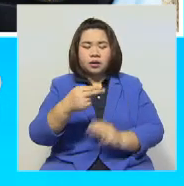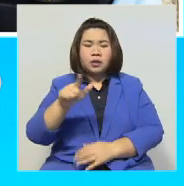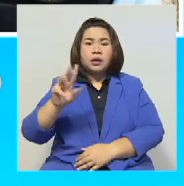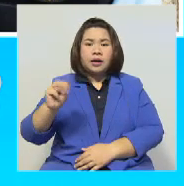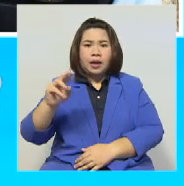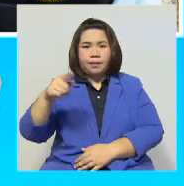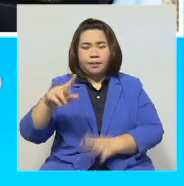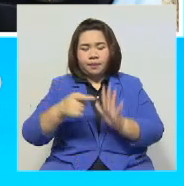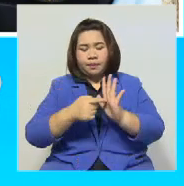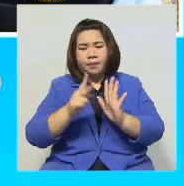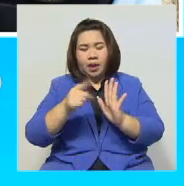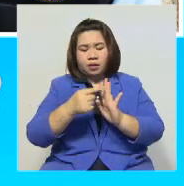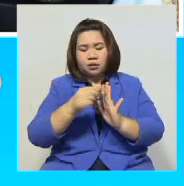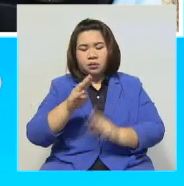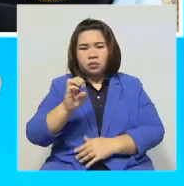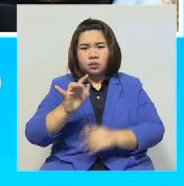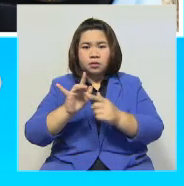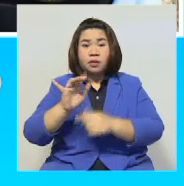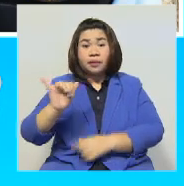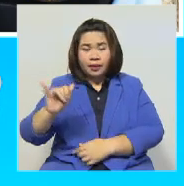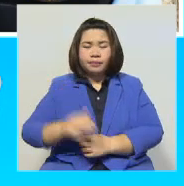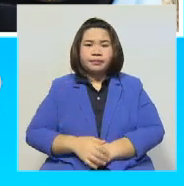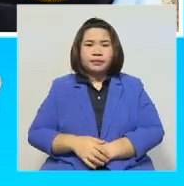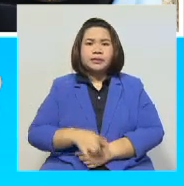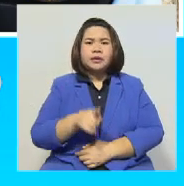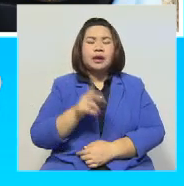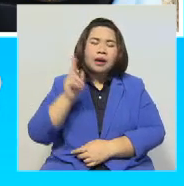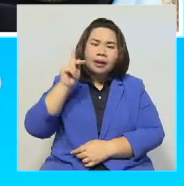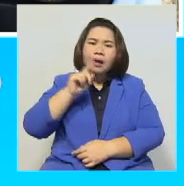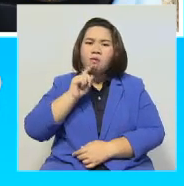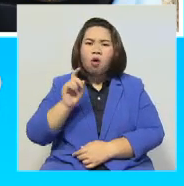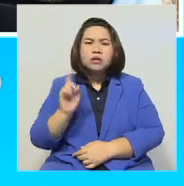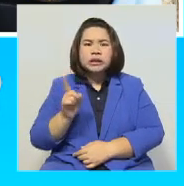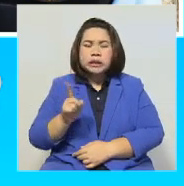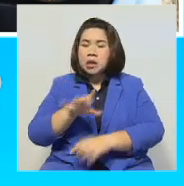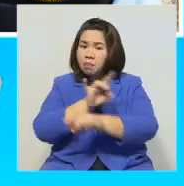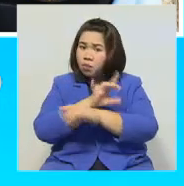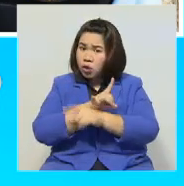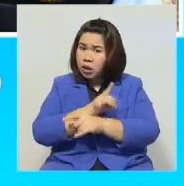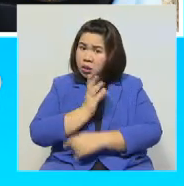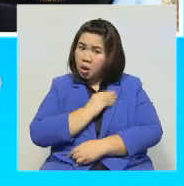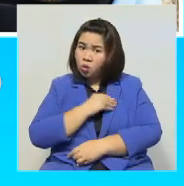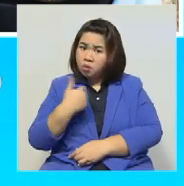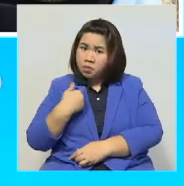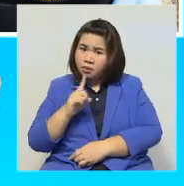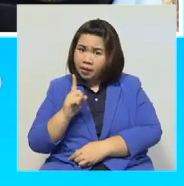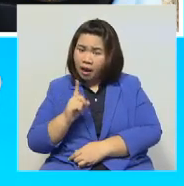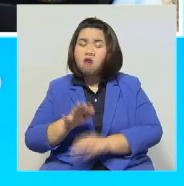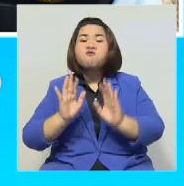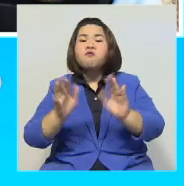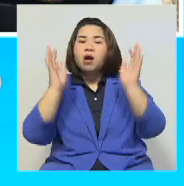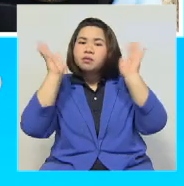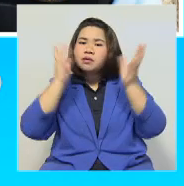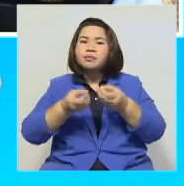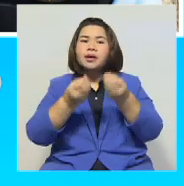ยากให้ท่านพูดสักนิดนึงนะคะทิ้งท้ายว่าในพื้นที่เพชรบุรีไม่ได้น่ากลัวอย่างที่เราคิดนะคะ ให้ฝากประชาสัมพันธ์ไปถึงนักท่อง